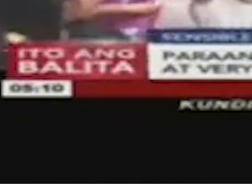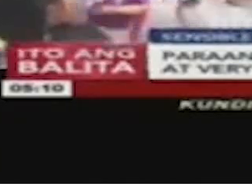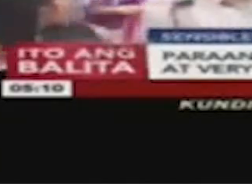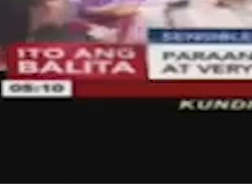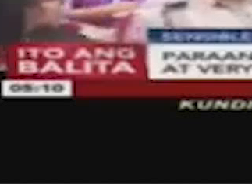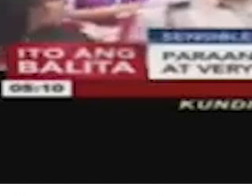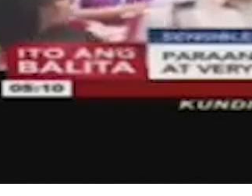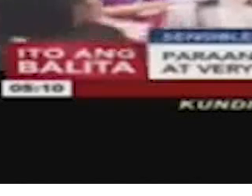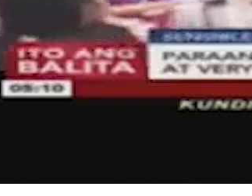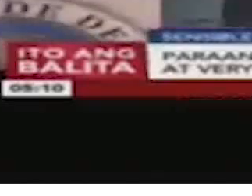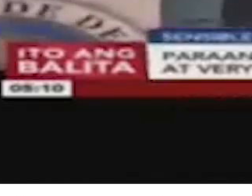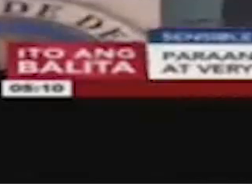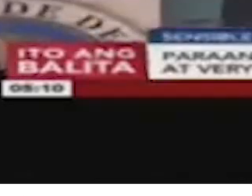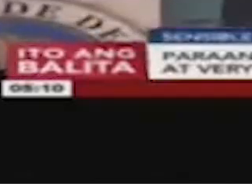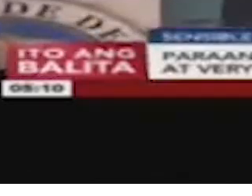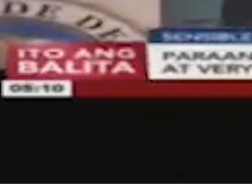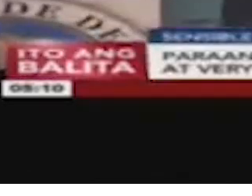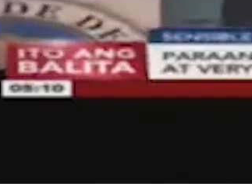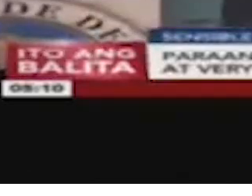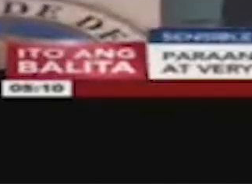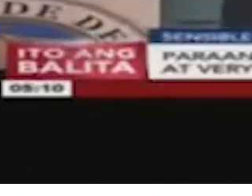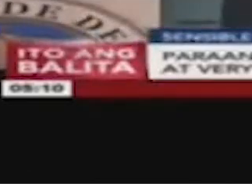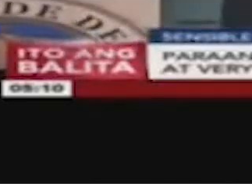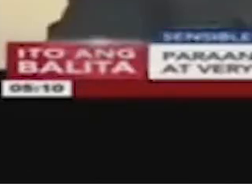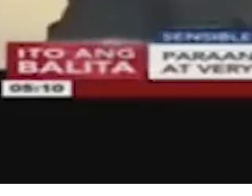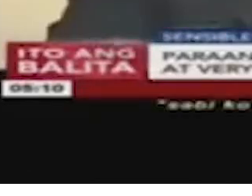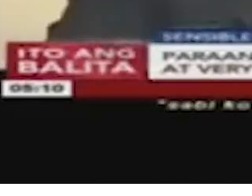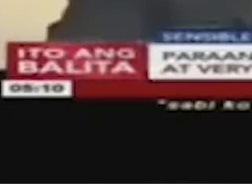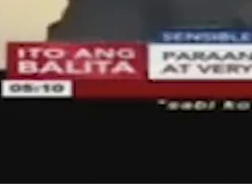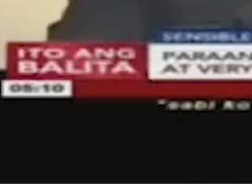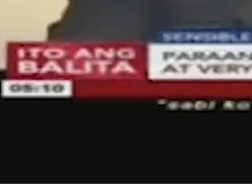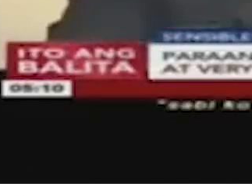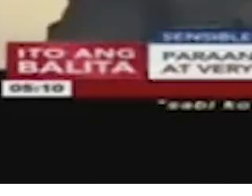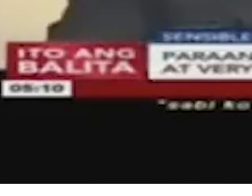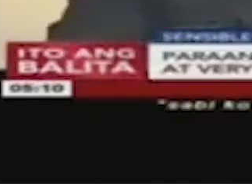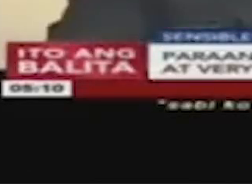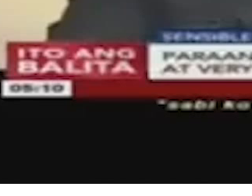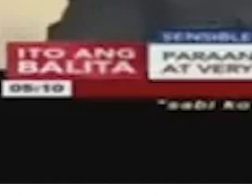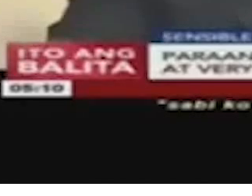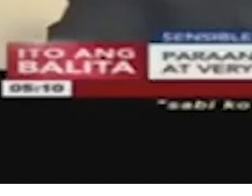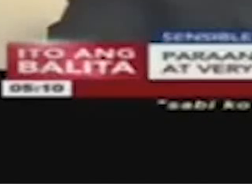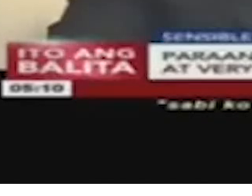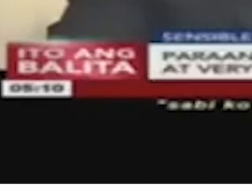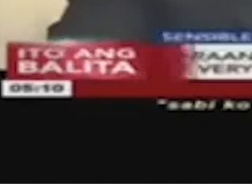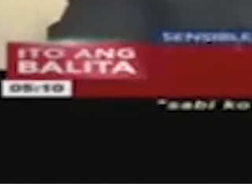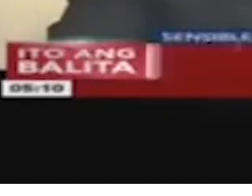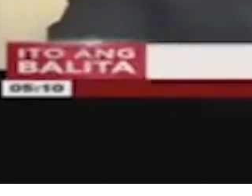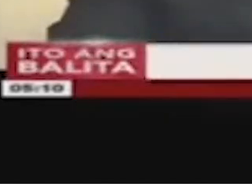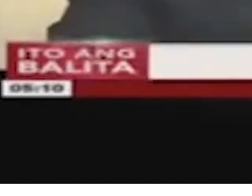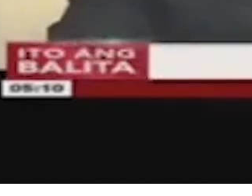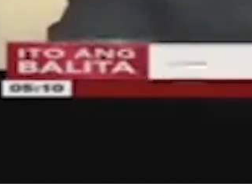rin sa kasaysayan, lohika at siyensya. Sabi ko nga, ibang klase itong taong ito, kumbaga